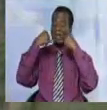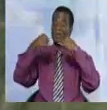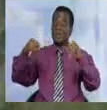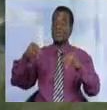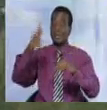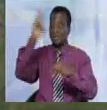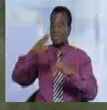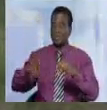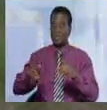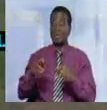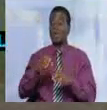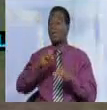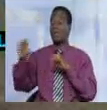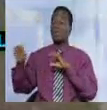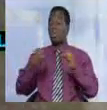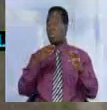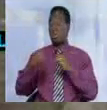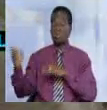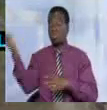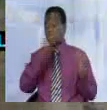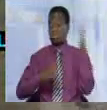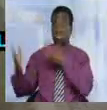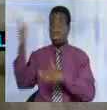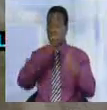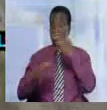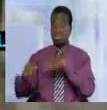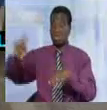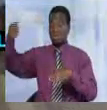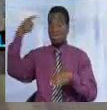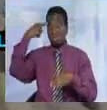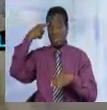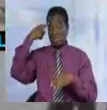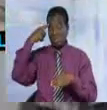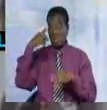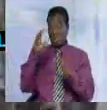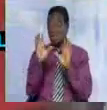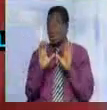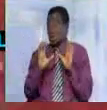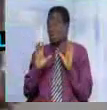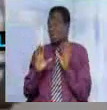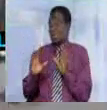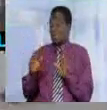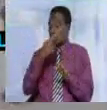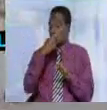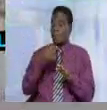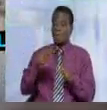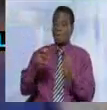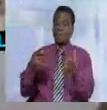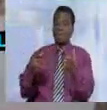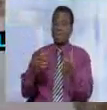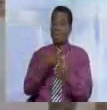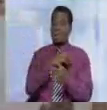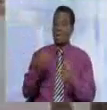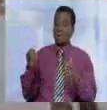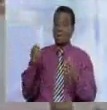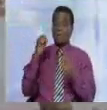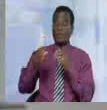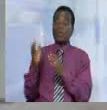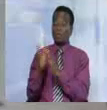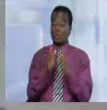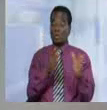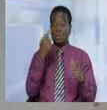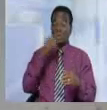des manifestations dans les rues de Conakry. Le gouvernement craint des débordements lors de la journée ville morte que l'opposition veut